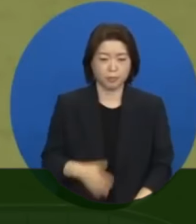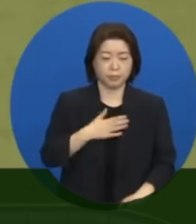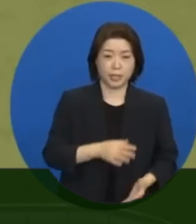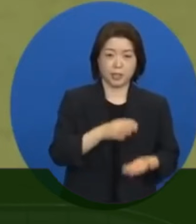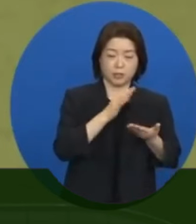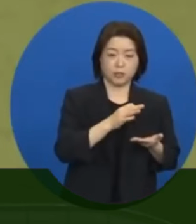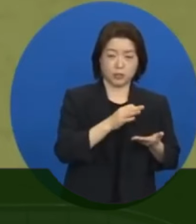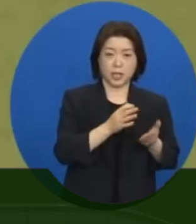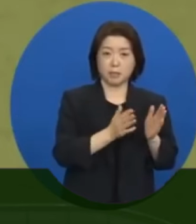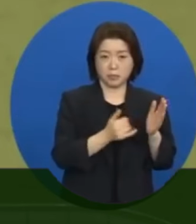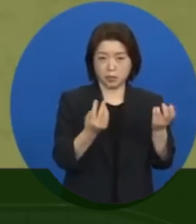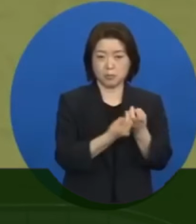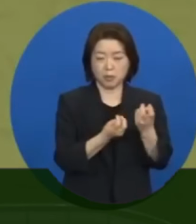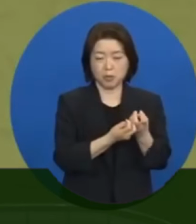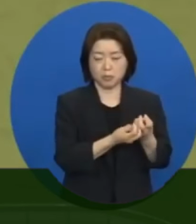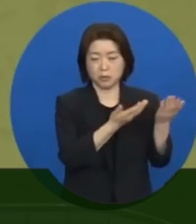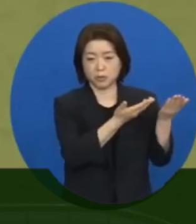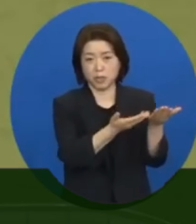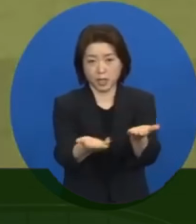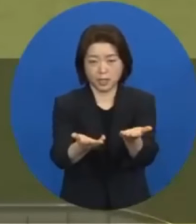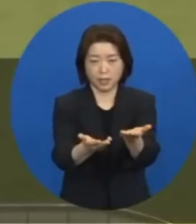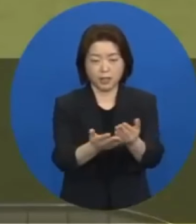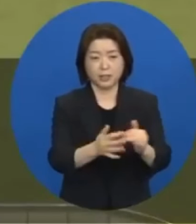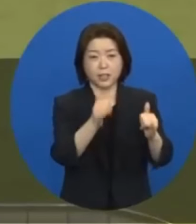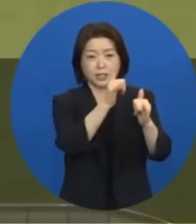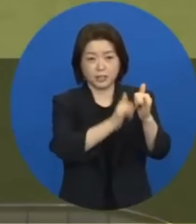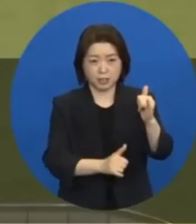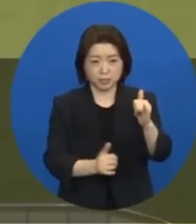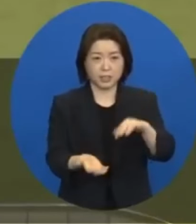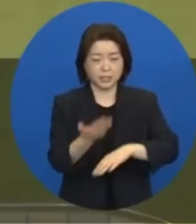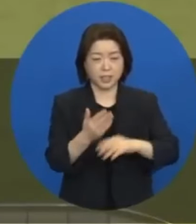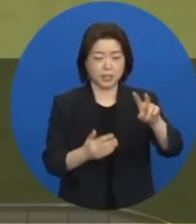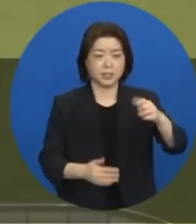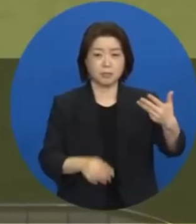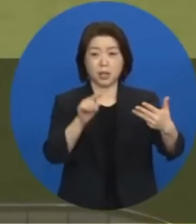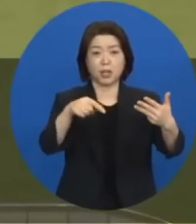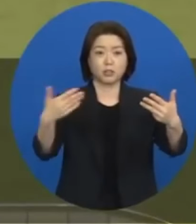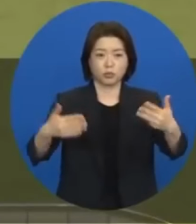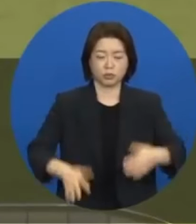전수해 주죠 그게 역대상 28장 9절입니다 나의 아들